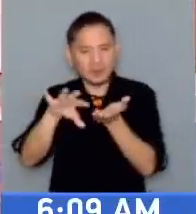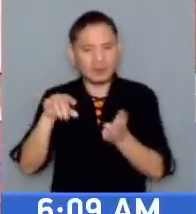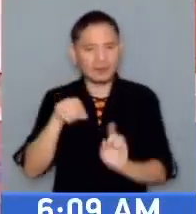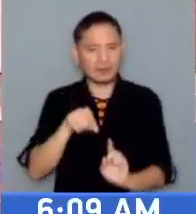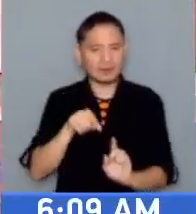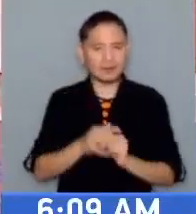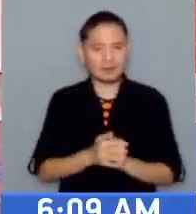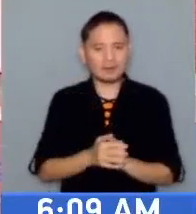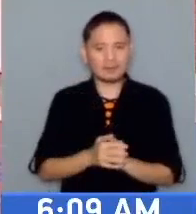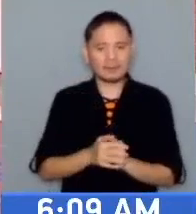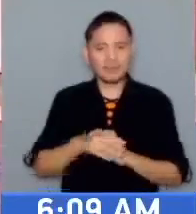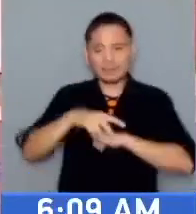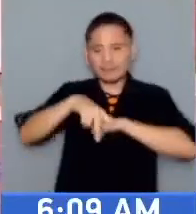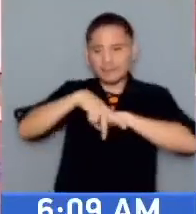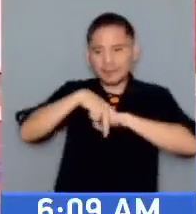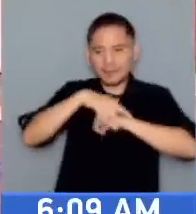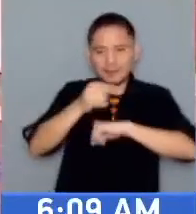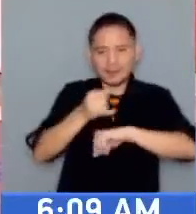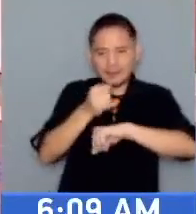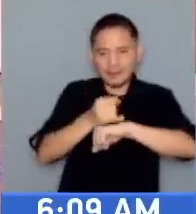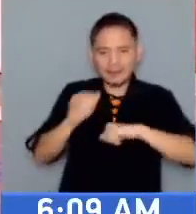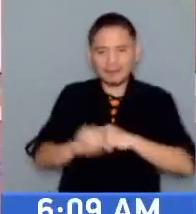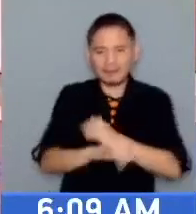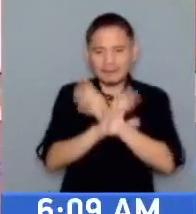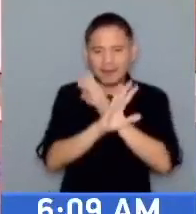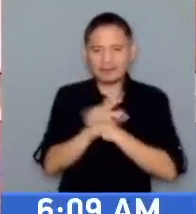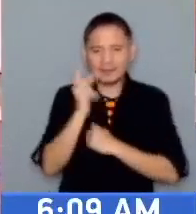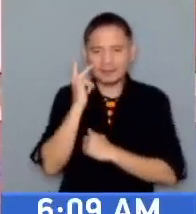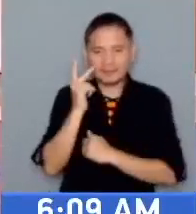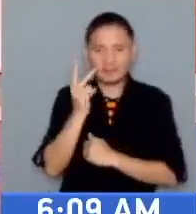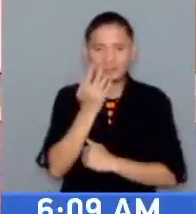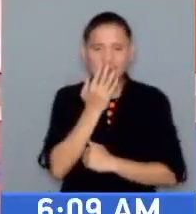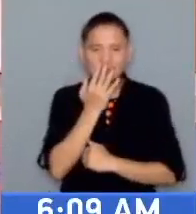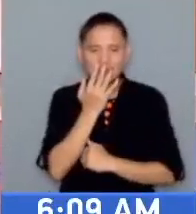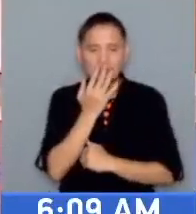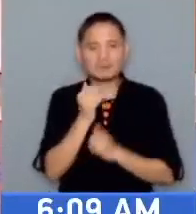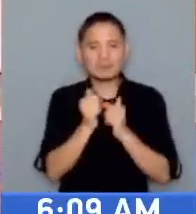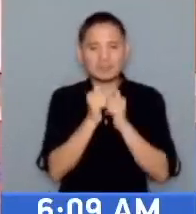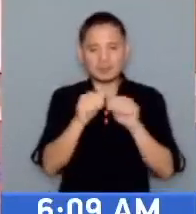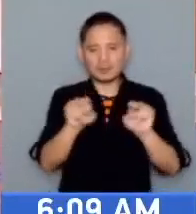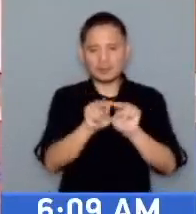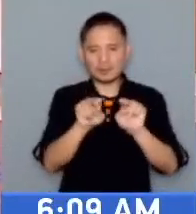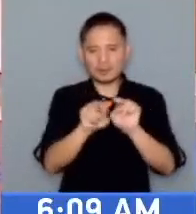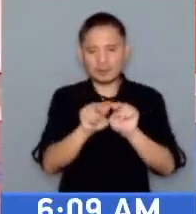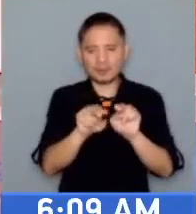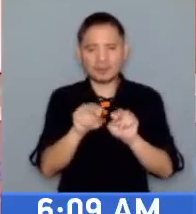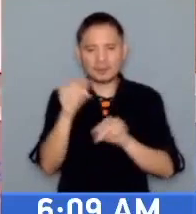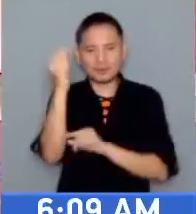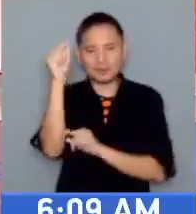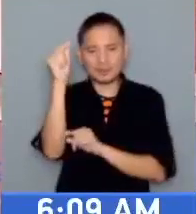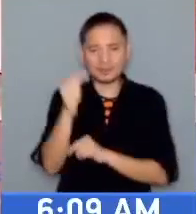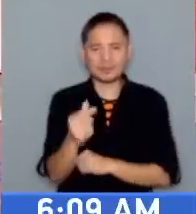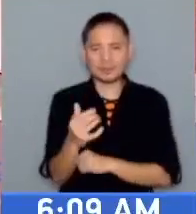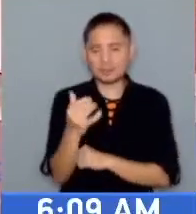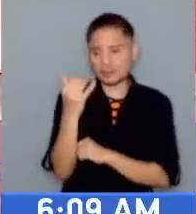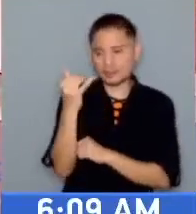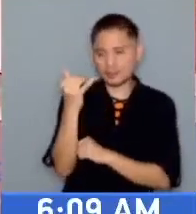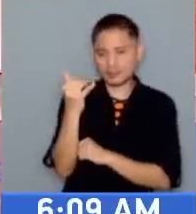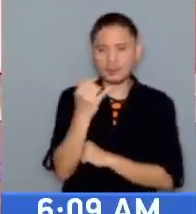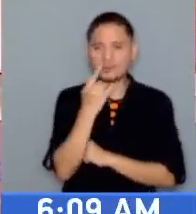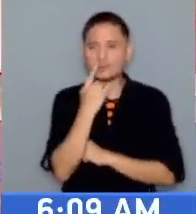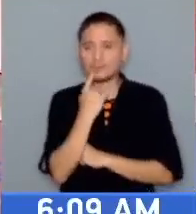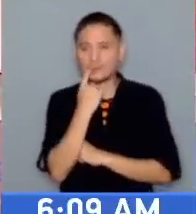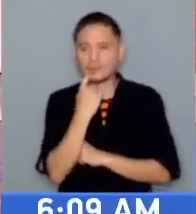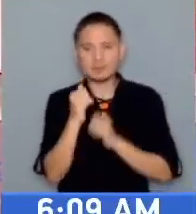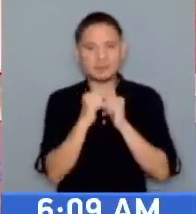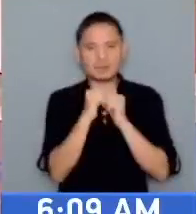at Davao Region. Near normal rainfall amount naman ang mga lugar na kulay green, habang ang yellow at red, indikasyon ng below o way below